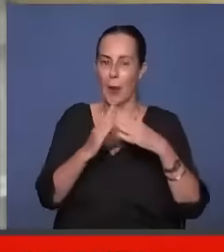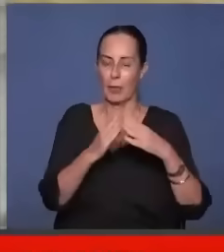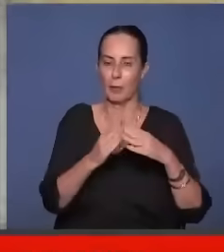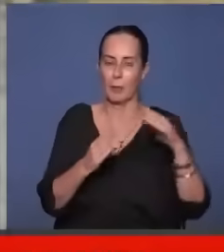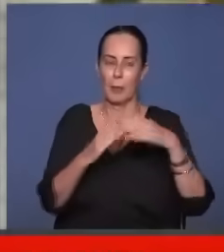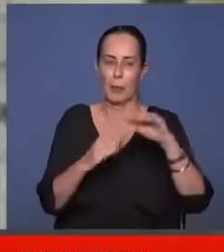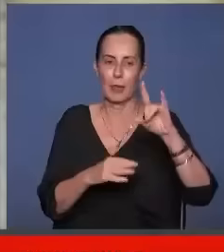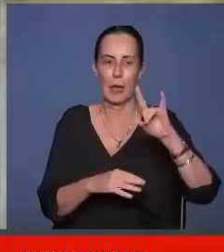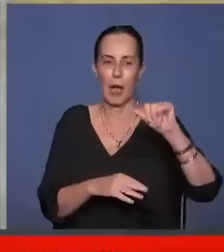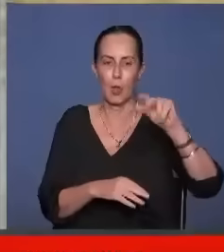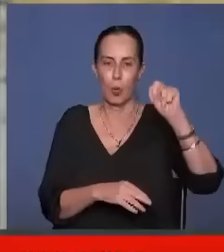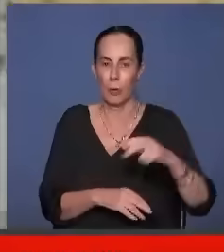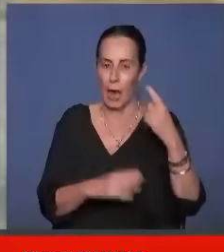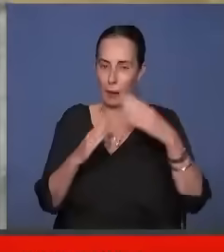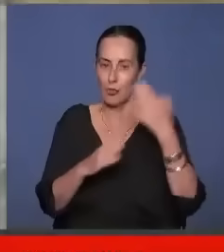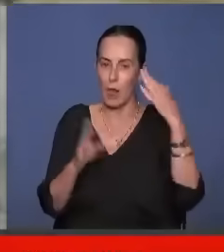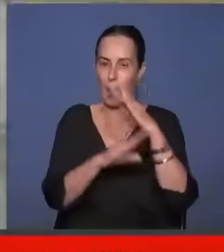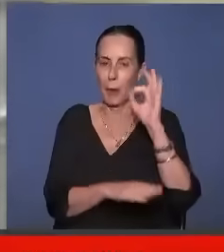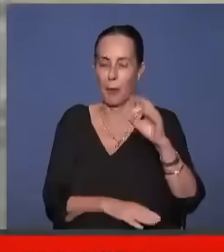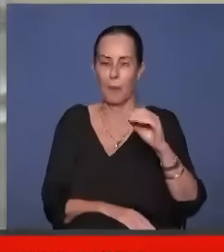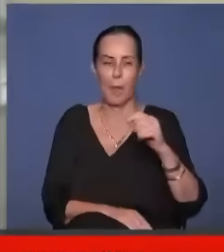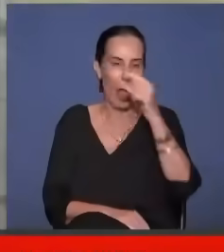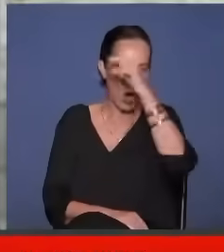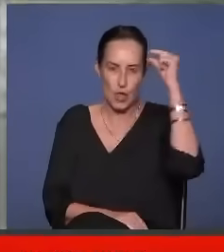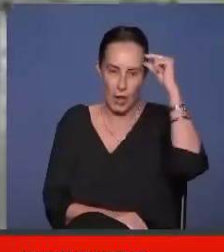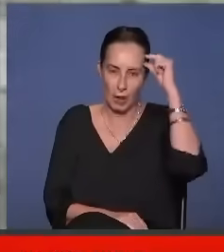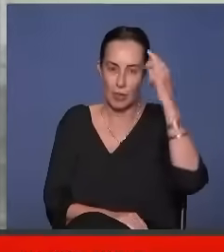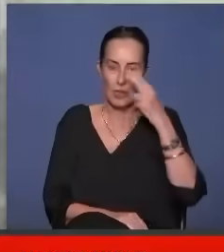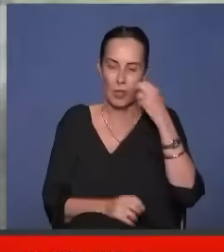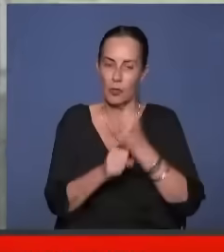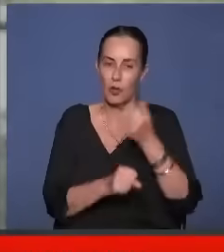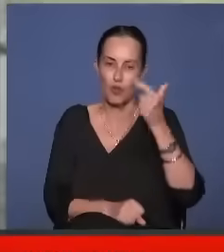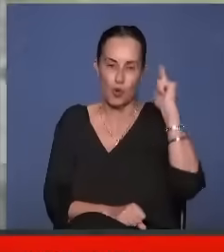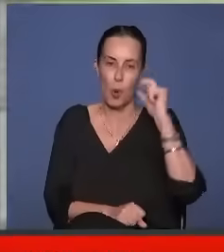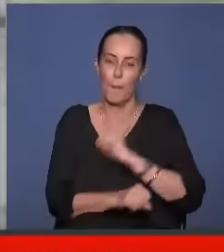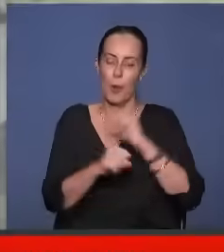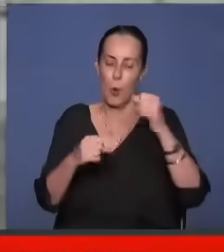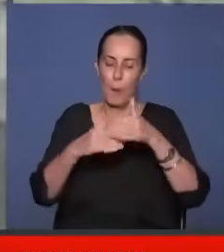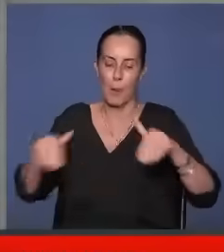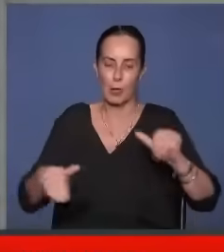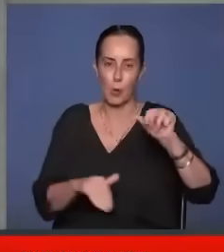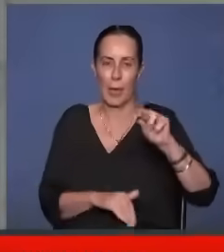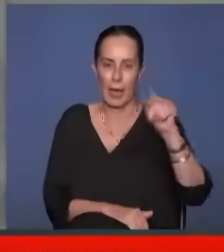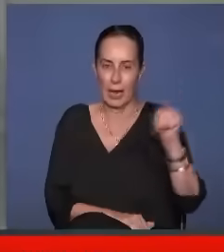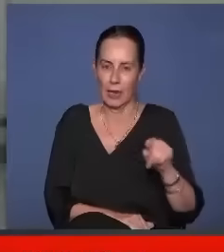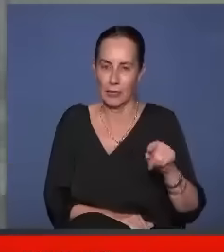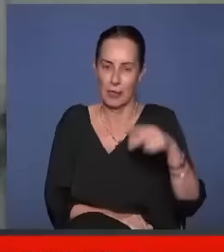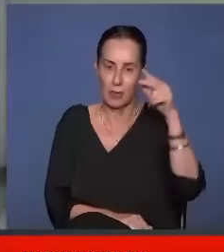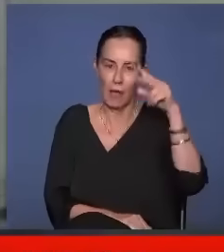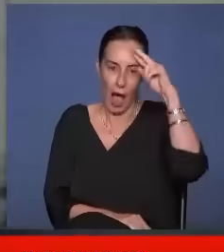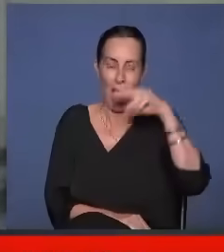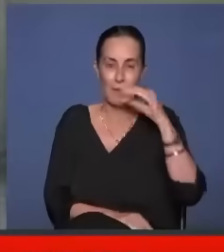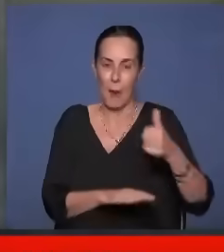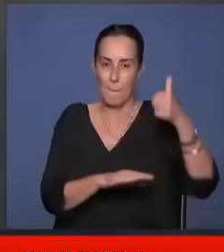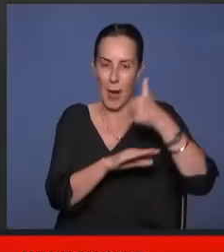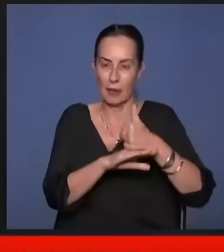חנון. אחד הבתים שייך למחבל מהג'יהאד האיסלאמי שניסה לבצע שלשום פיגוע במחסום ארז, ואשר אביו, מנהיג הארגון